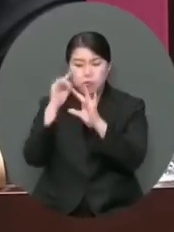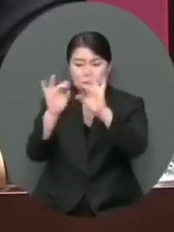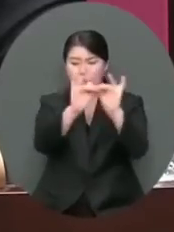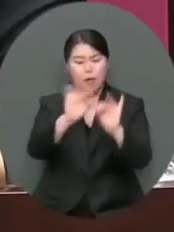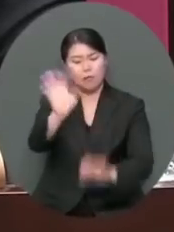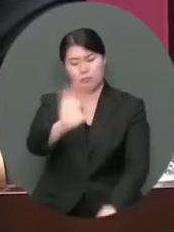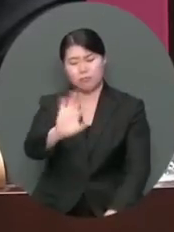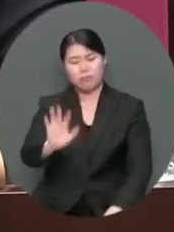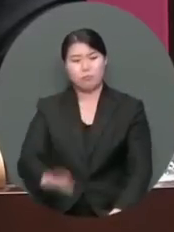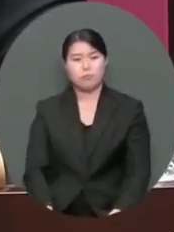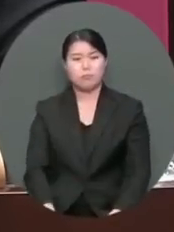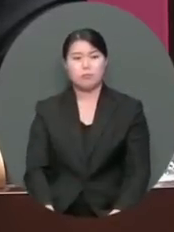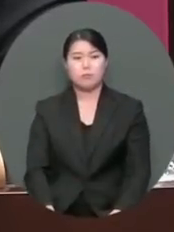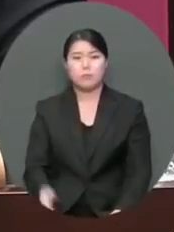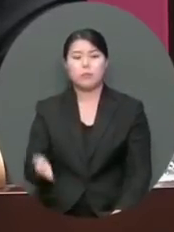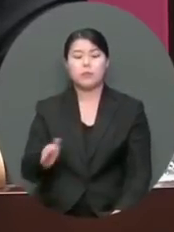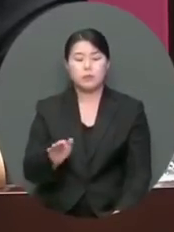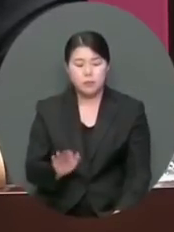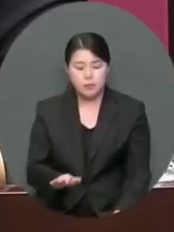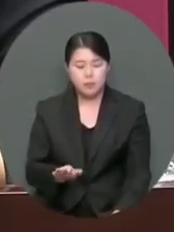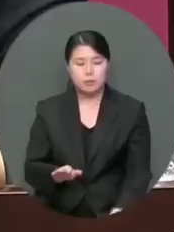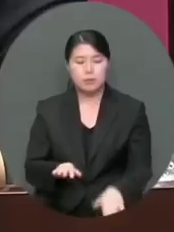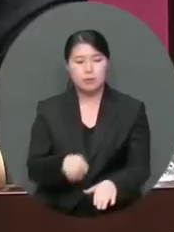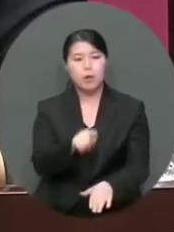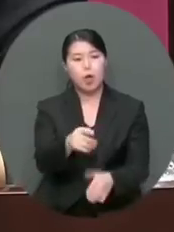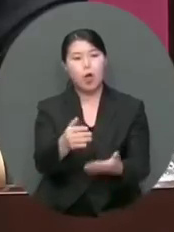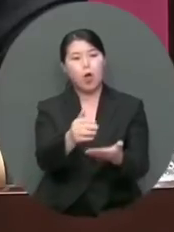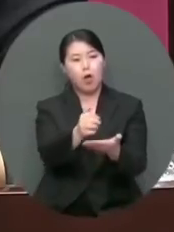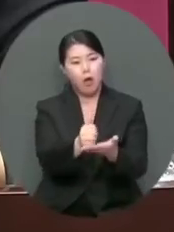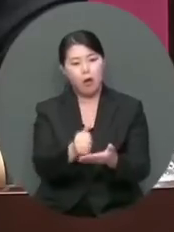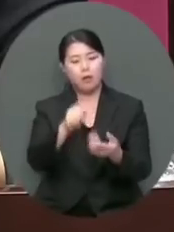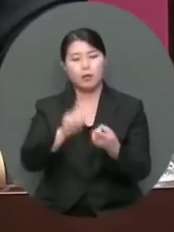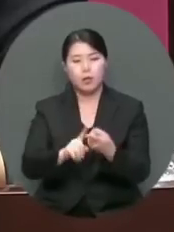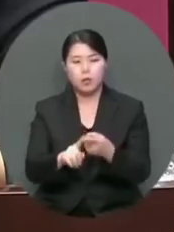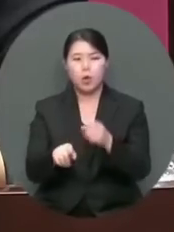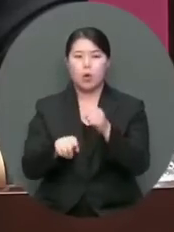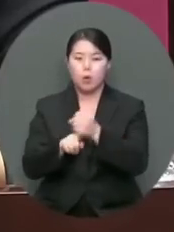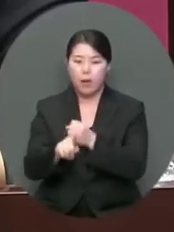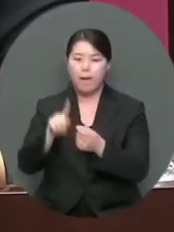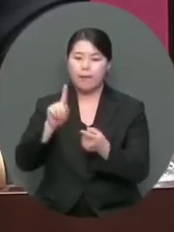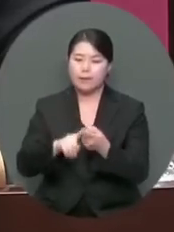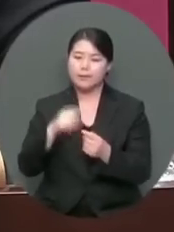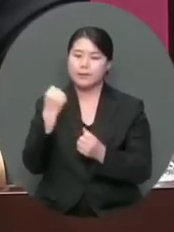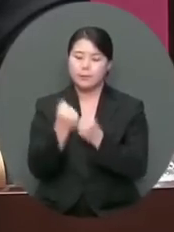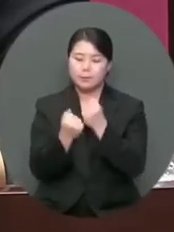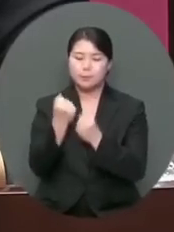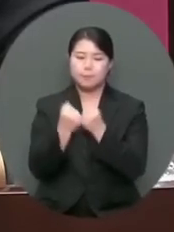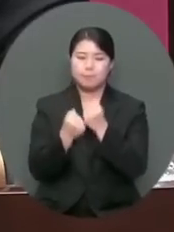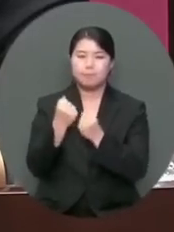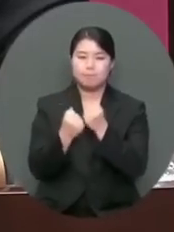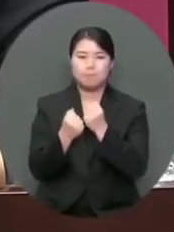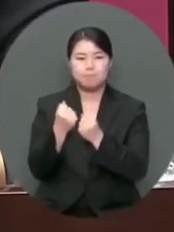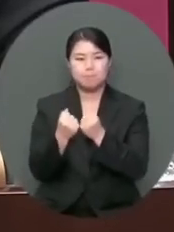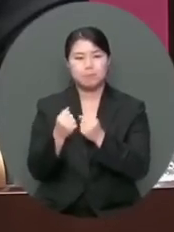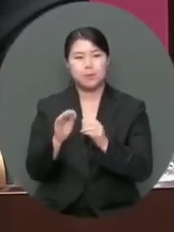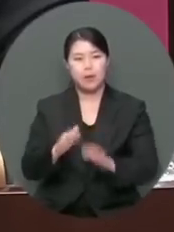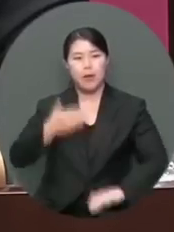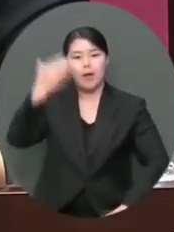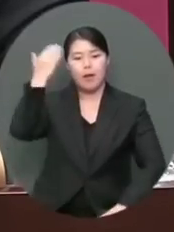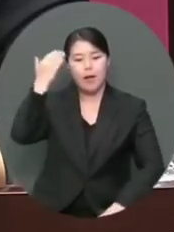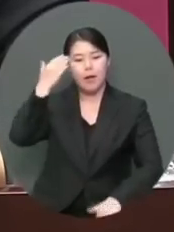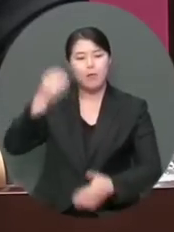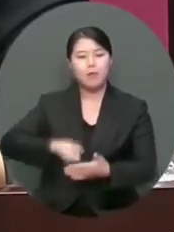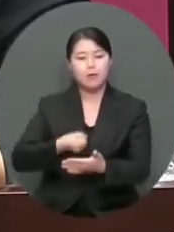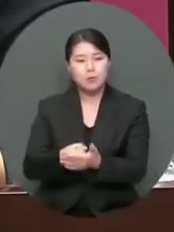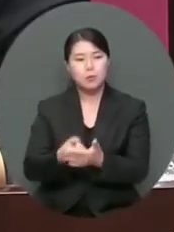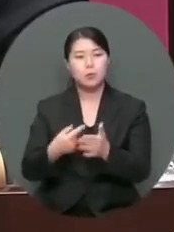그러나 그런 분들에 대해서 과학을 설명하시고 설득을 하시고 올바른 지성적 결정을